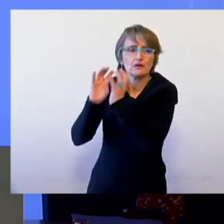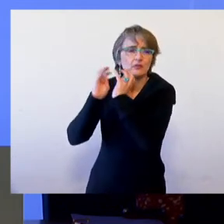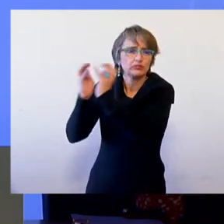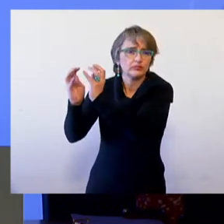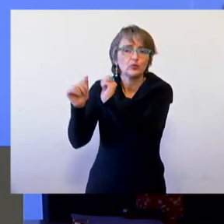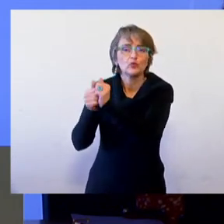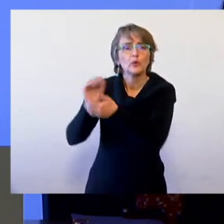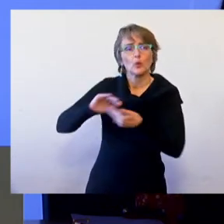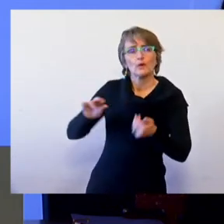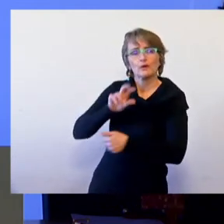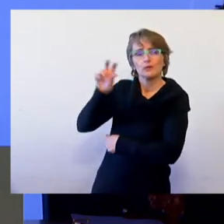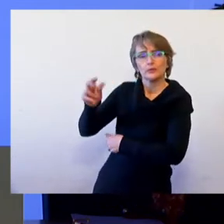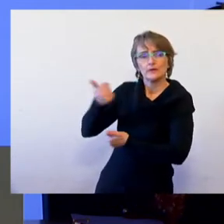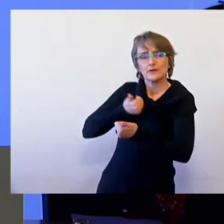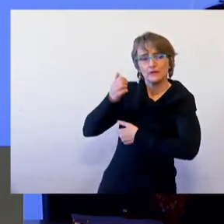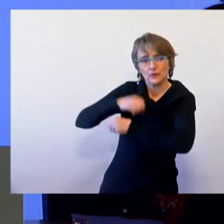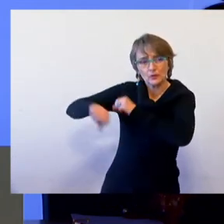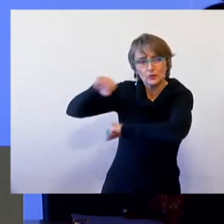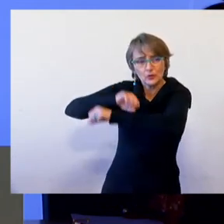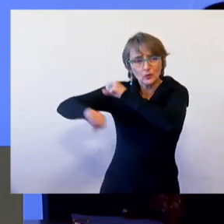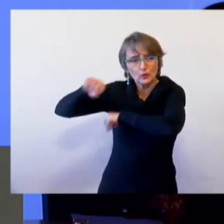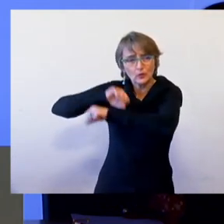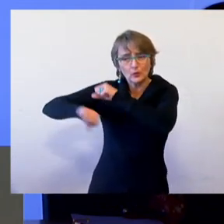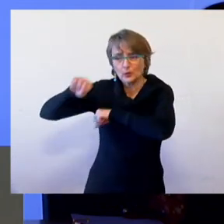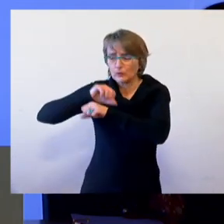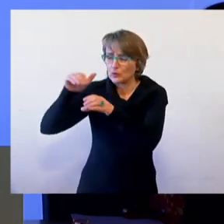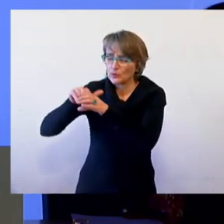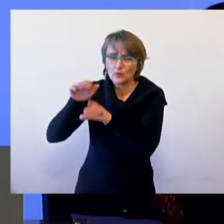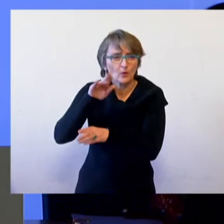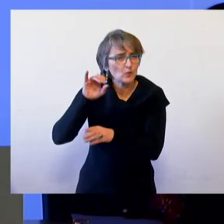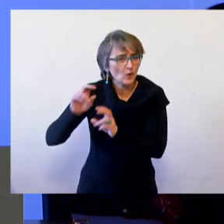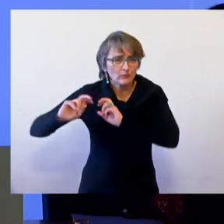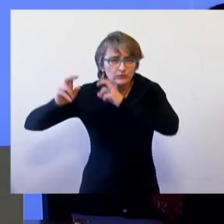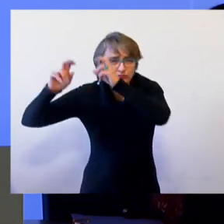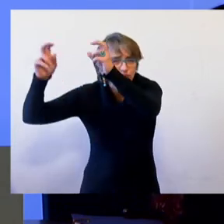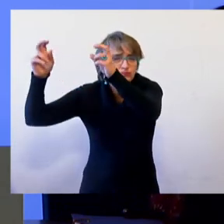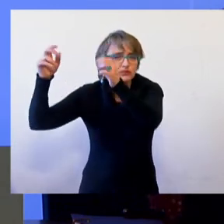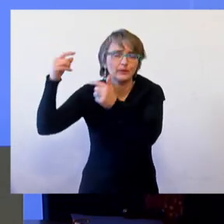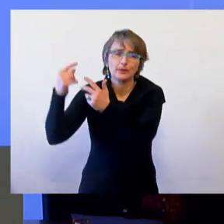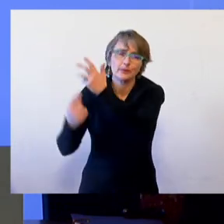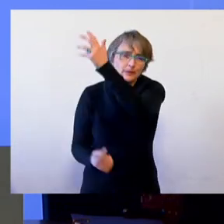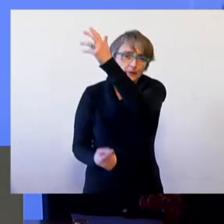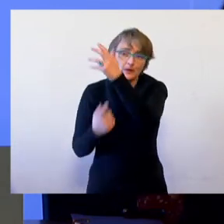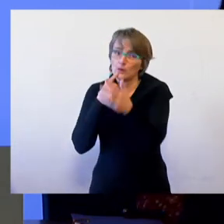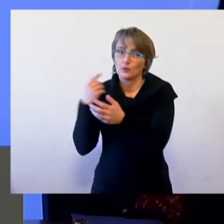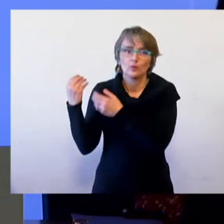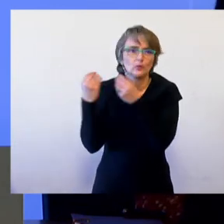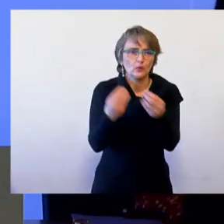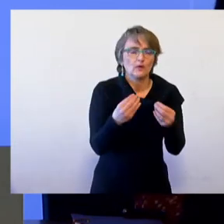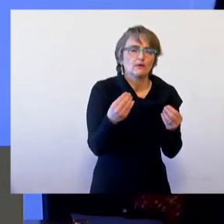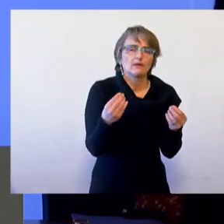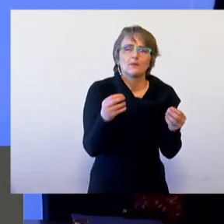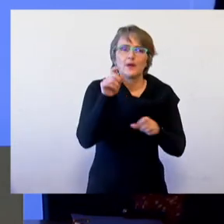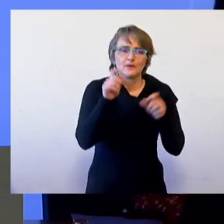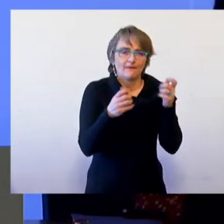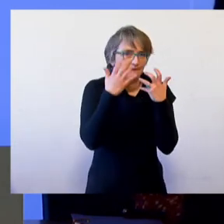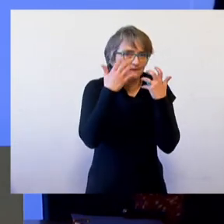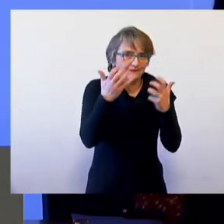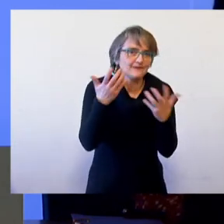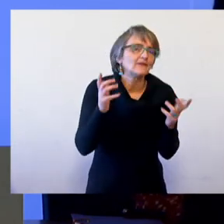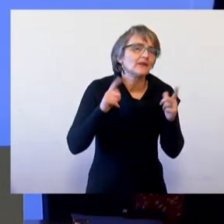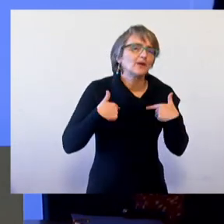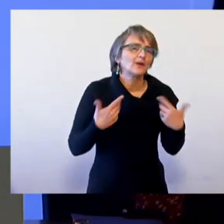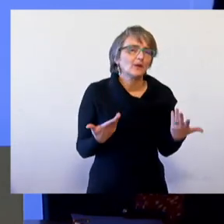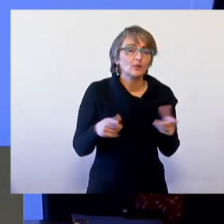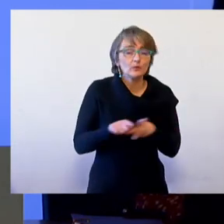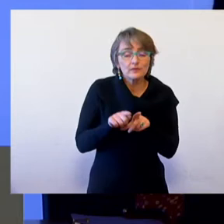longtemps, où on a fait monter le cours, le bio, où on travaille là-dessus, tout ça, c'est des facteurs d'attractivité. Et le dialogue avec